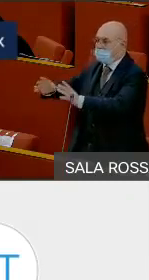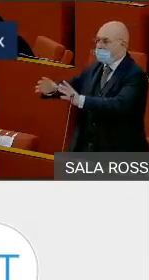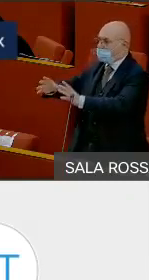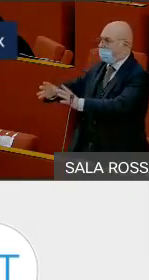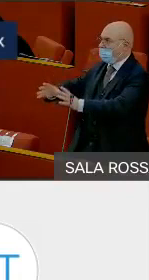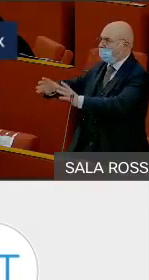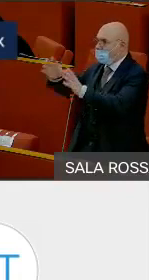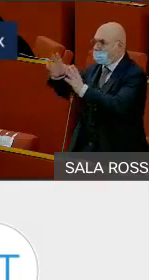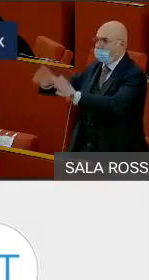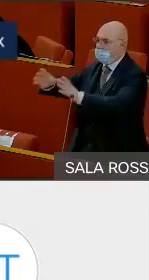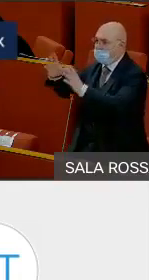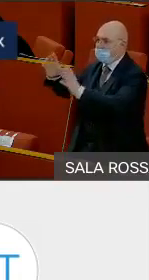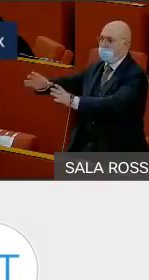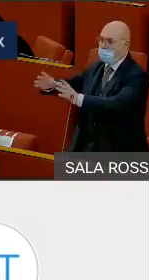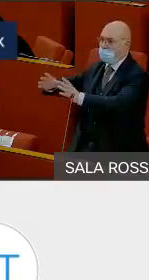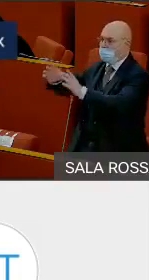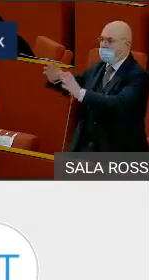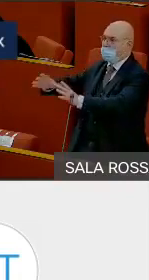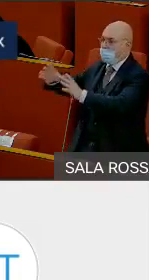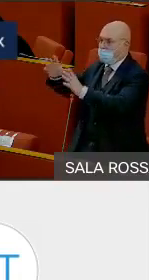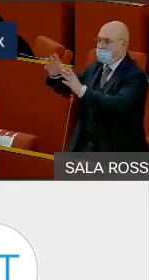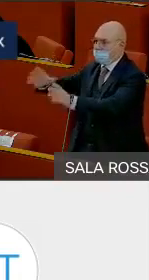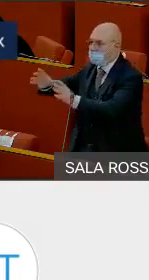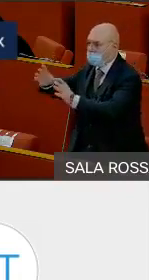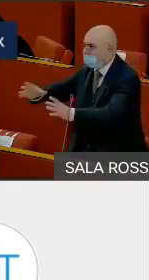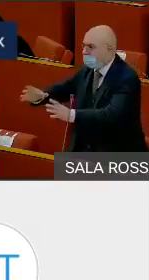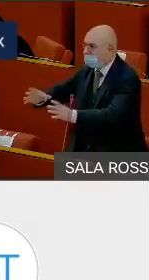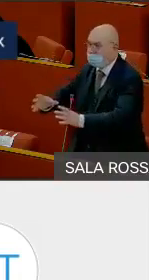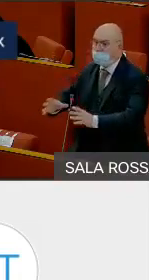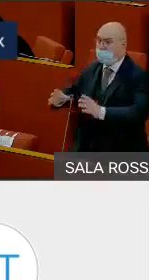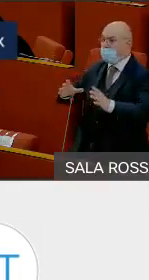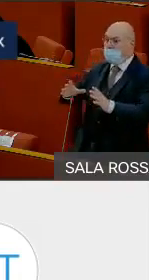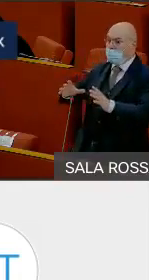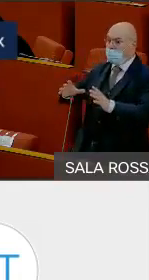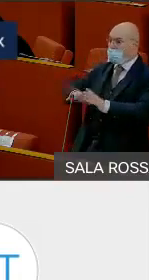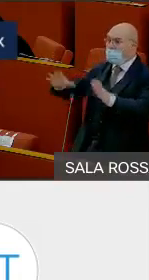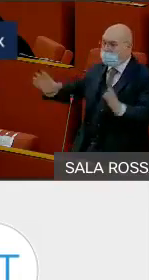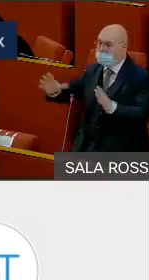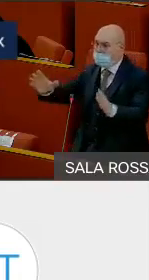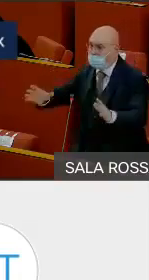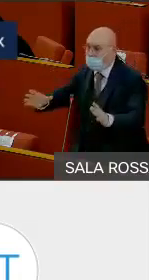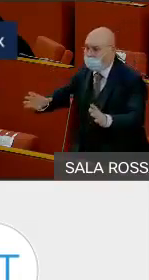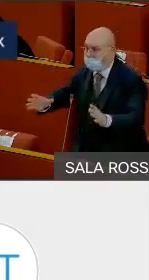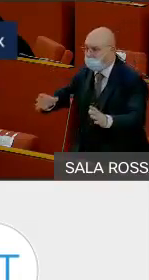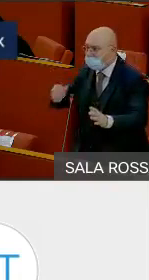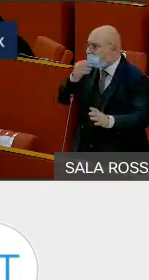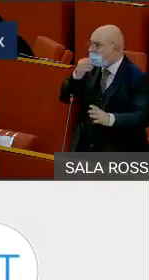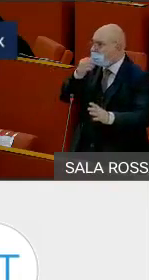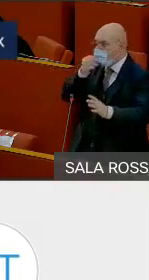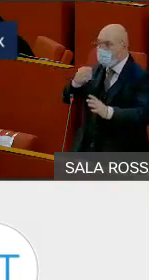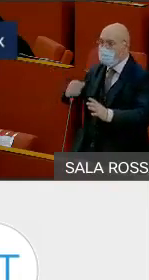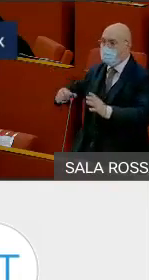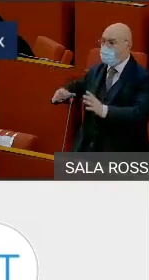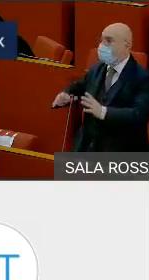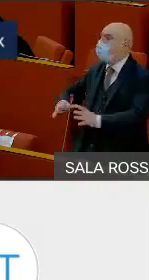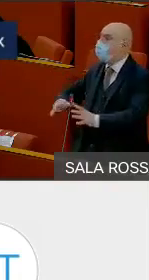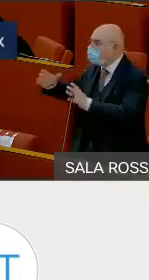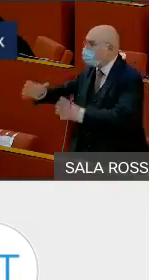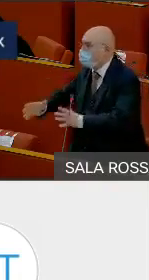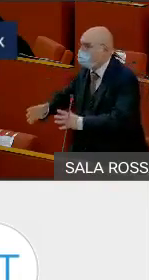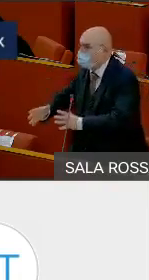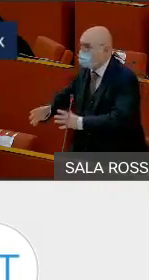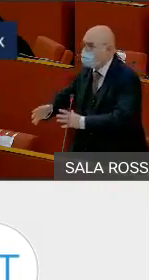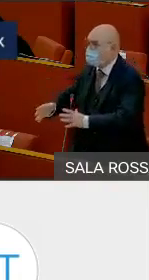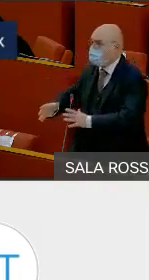dare al comune di genova per l'incremento del valore immobiliare dei suoi terreni partners un altro ci guadagna lui avrà un incremento